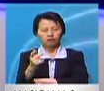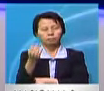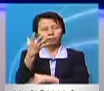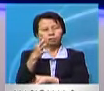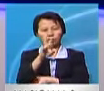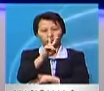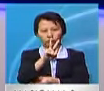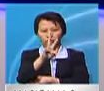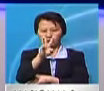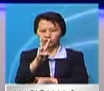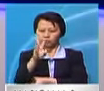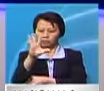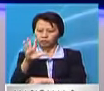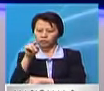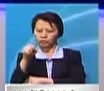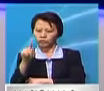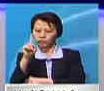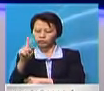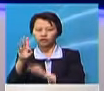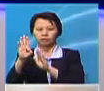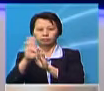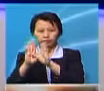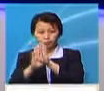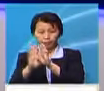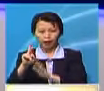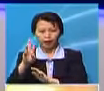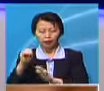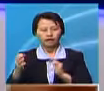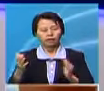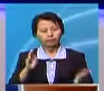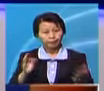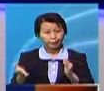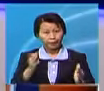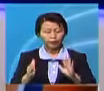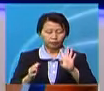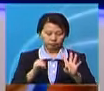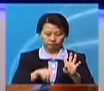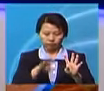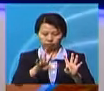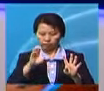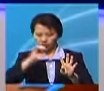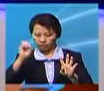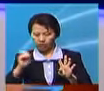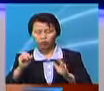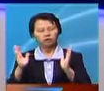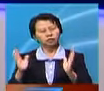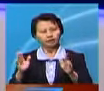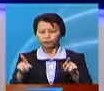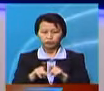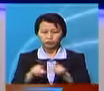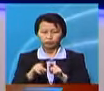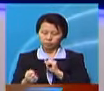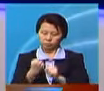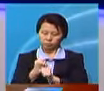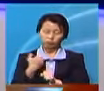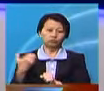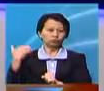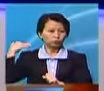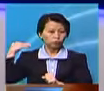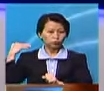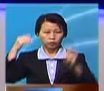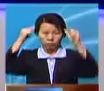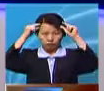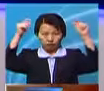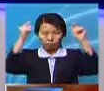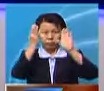sebanyak RM265.1 bilion berbanding 4.5% bagi tempoh sama tahun lalu. Gubernur